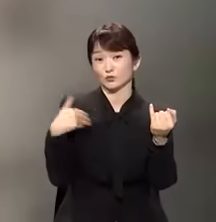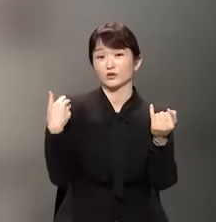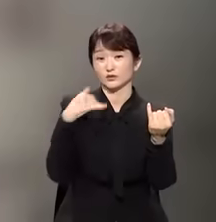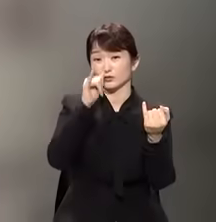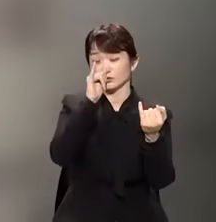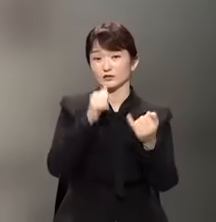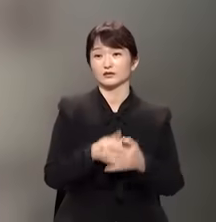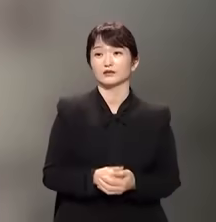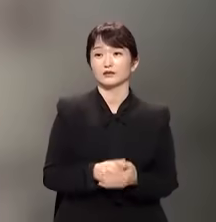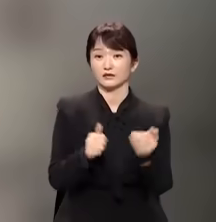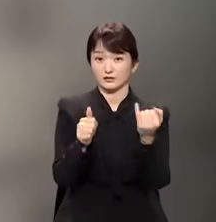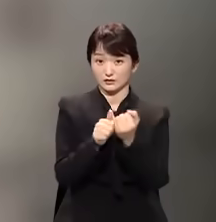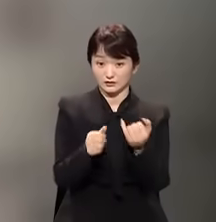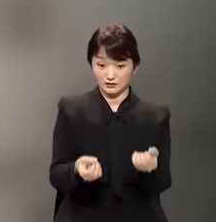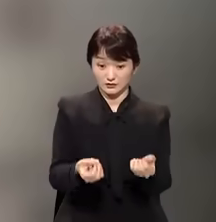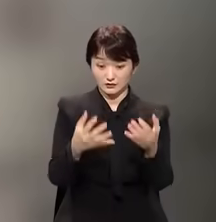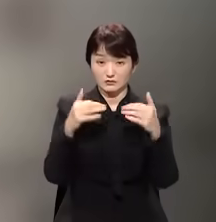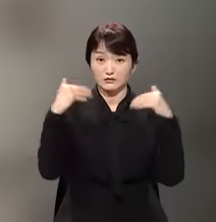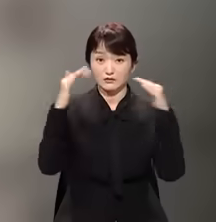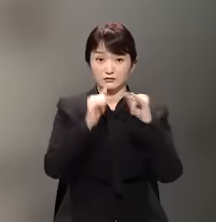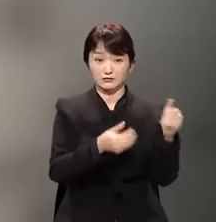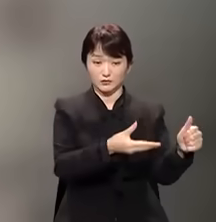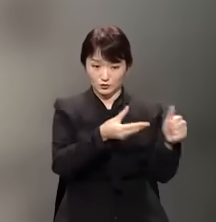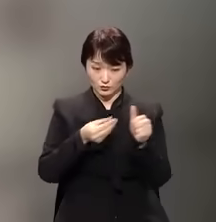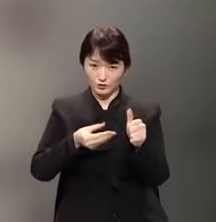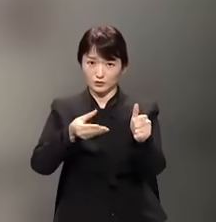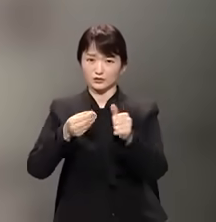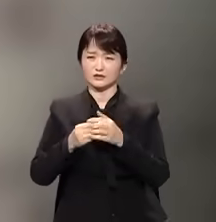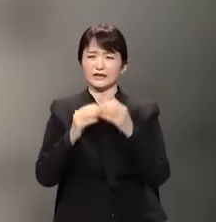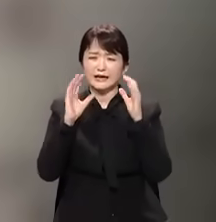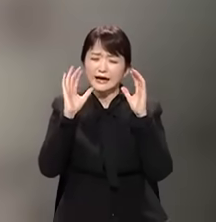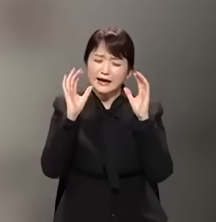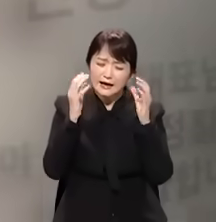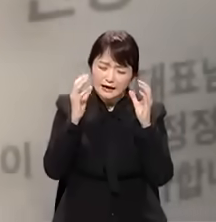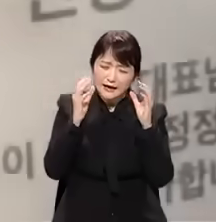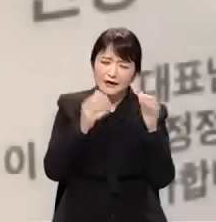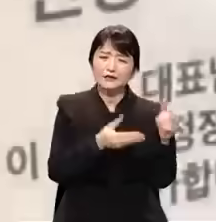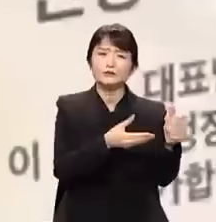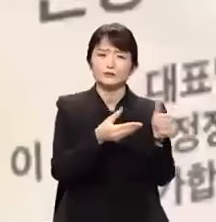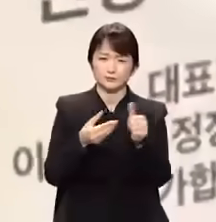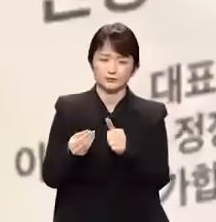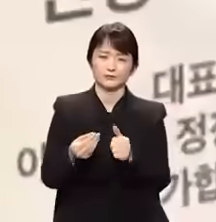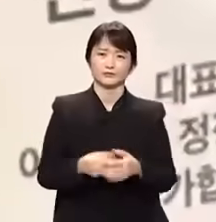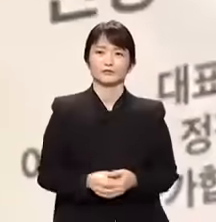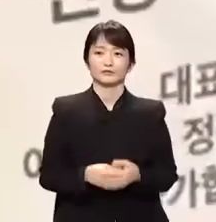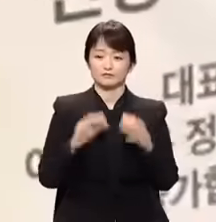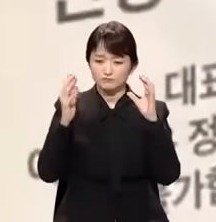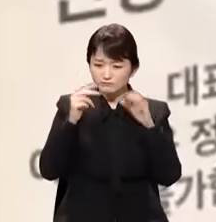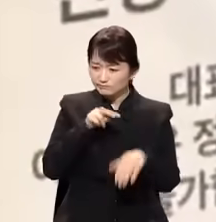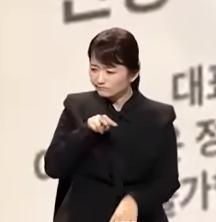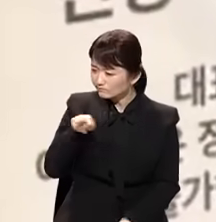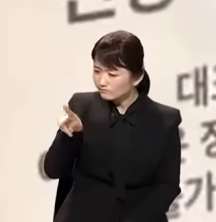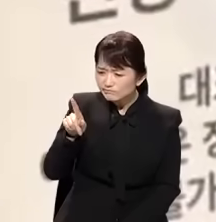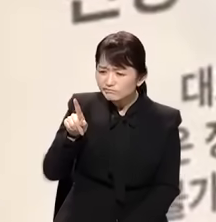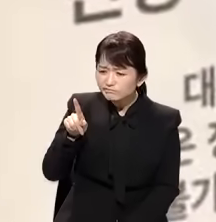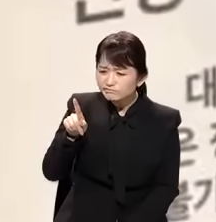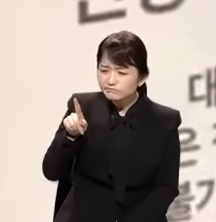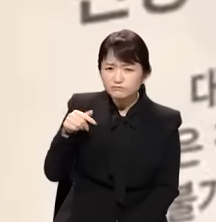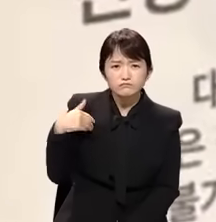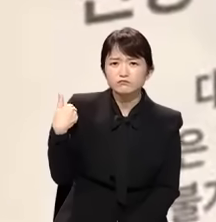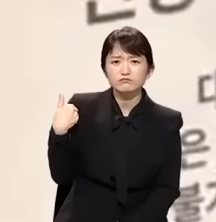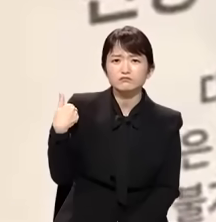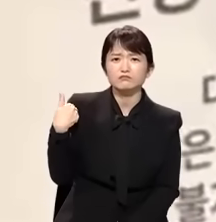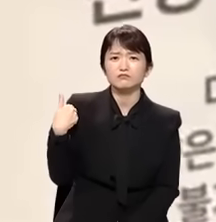식에는 사실 어르신들도 많이 오시고 또 어린아이들도 많이 오잖아요 어린아이들이 와서 저게 무슨 얘기